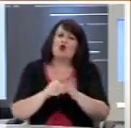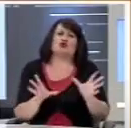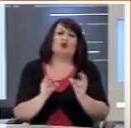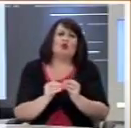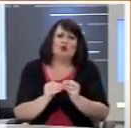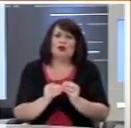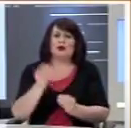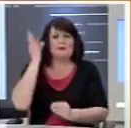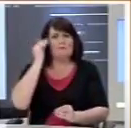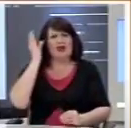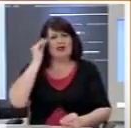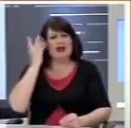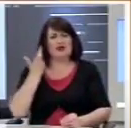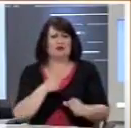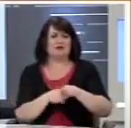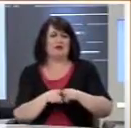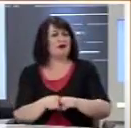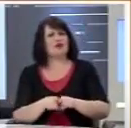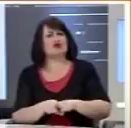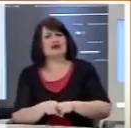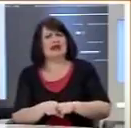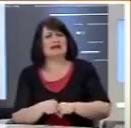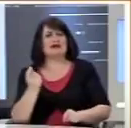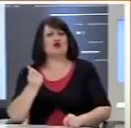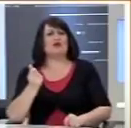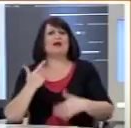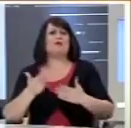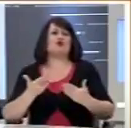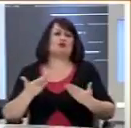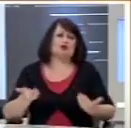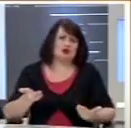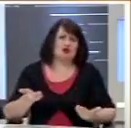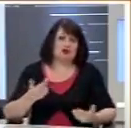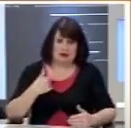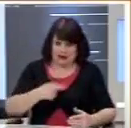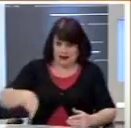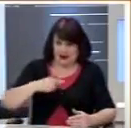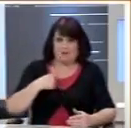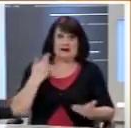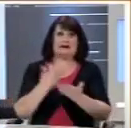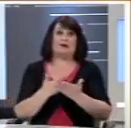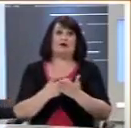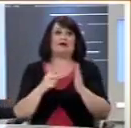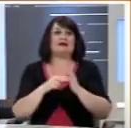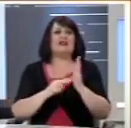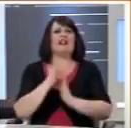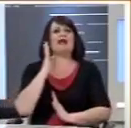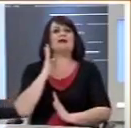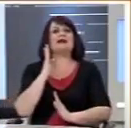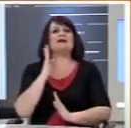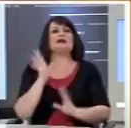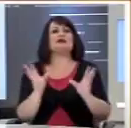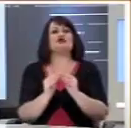μαθαίνουμε από πράγματα που δεν έχουν καμιά σχέση με την οικονομία. Γιατί για μας τα ντοκιουμέντα 14 που είναι στο χώρο του